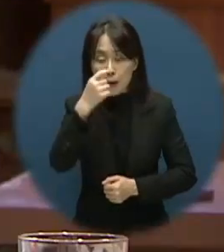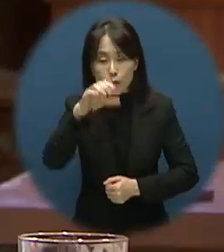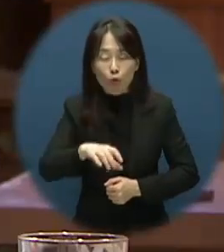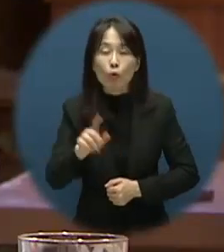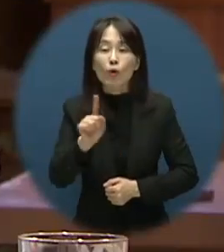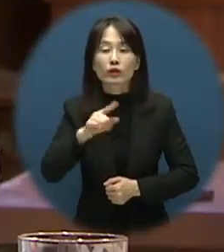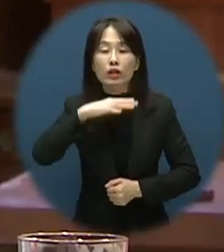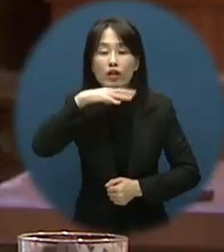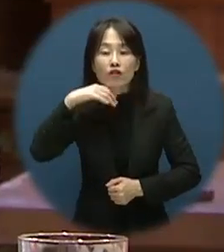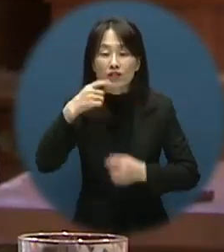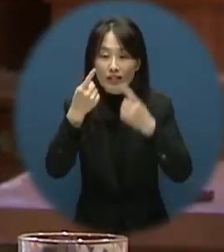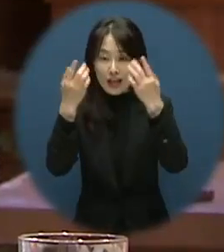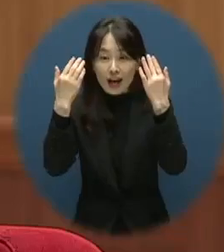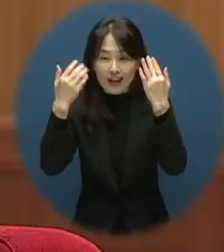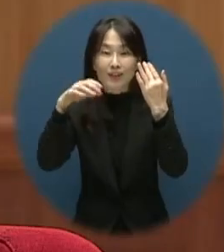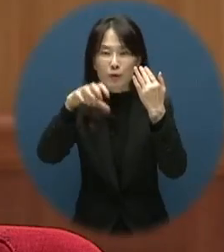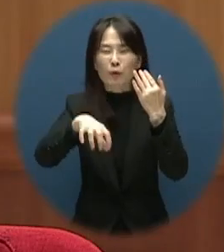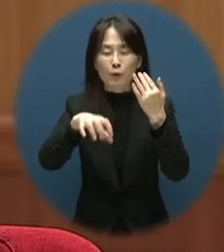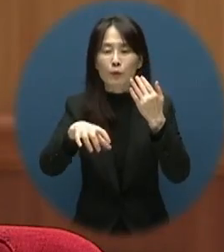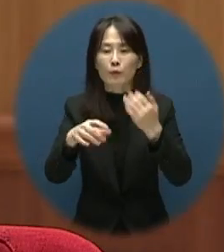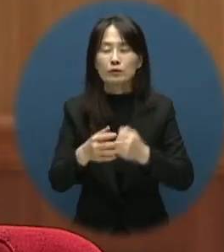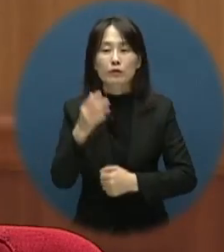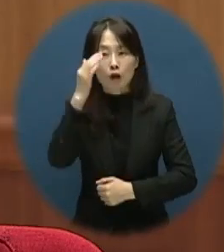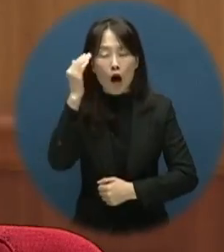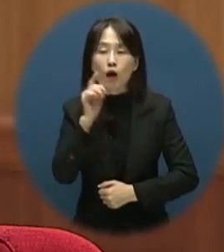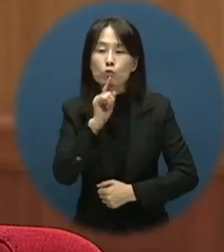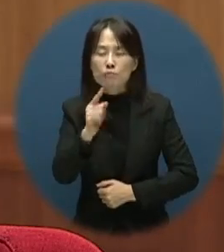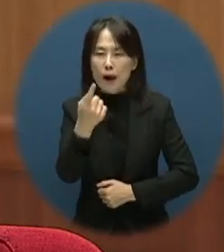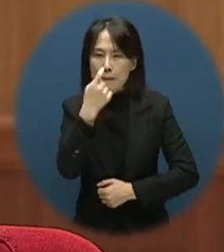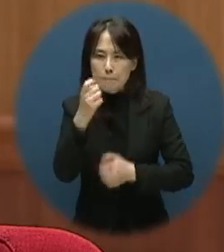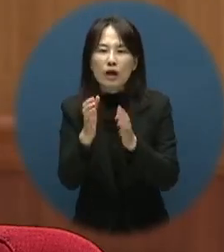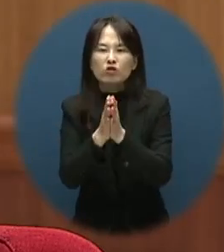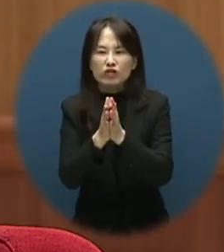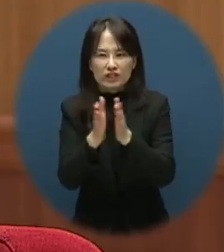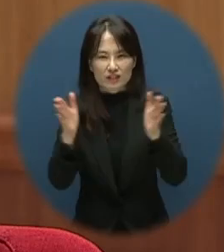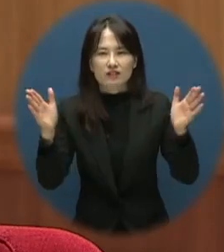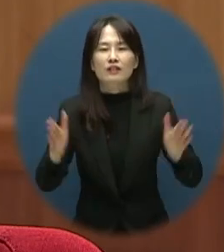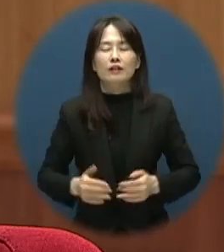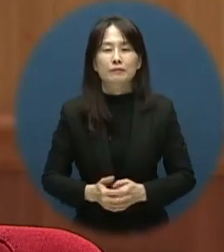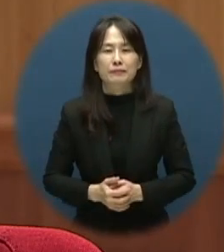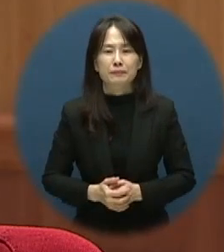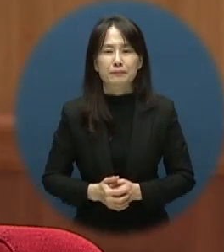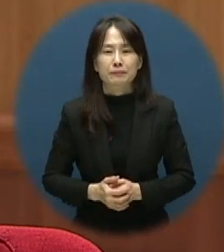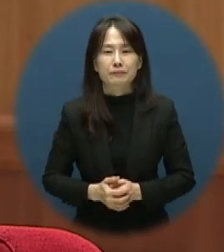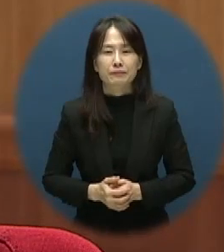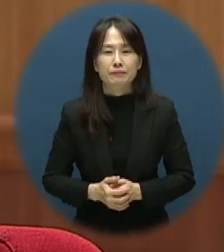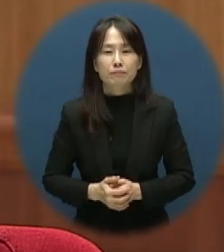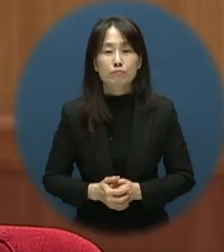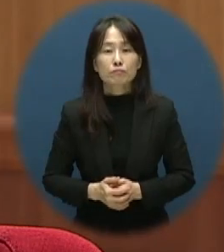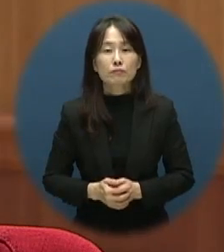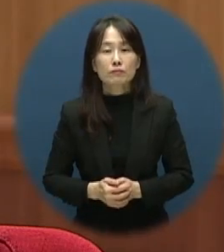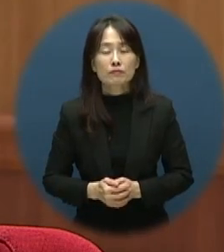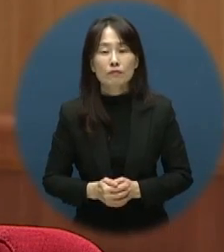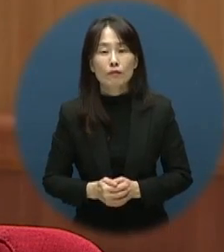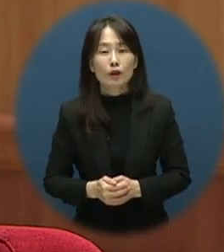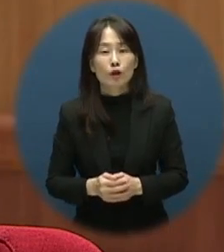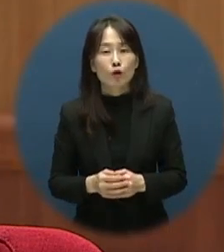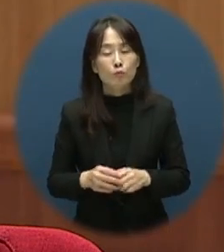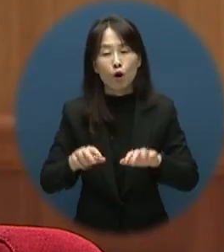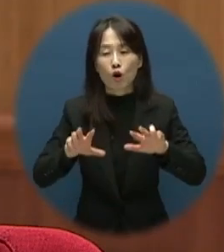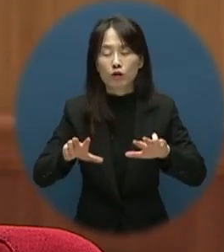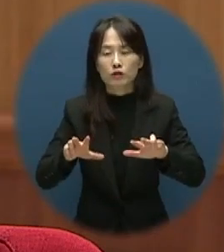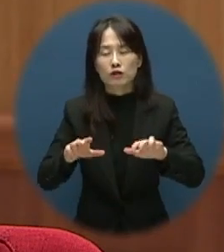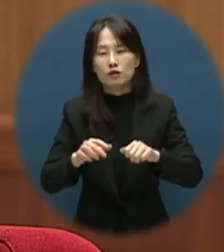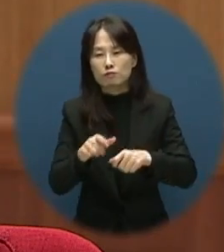있지만 한국어학당이 있어요. 그렇죠. 그래서 뭐 여러 가지 알아보고 이제는 뭐 본격적으로